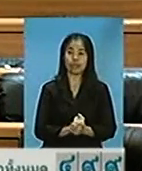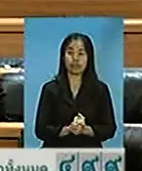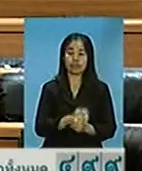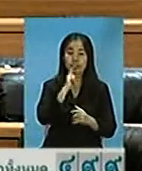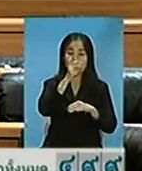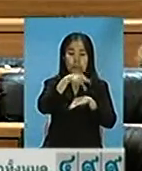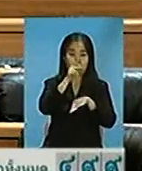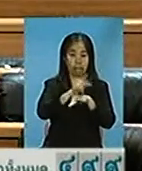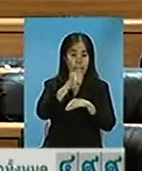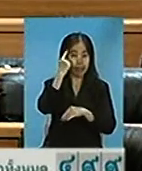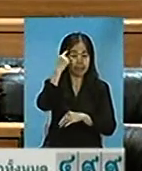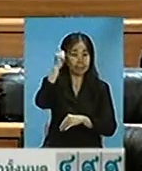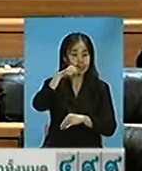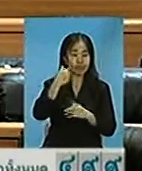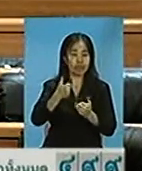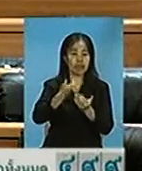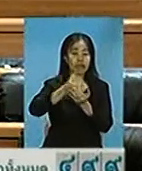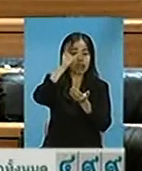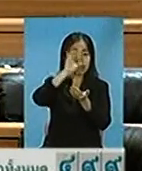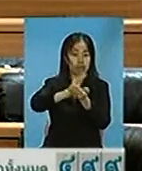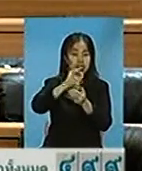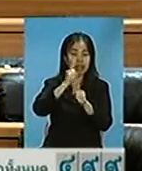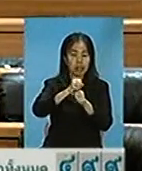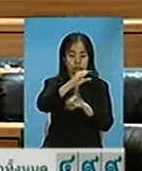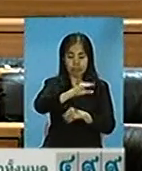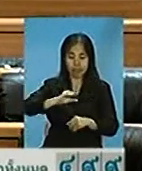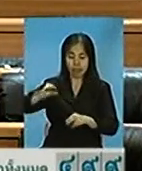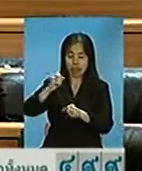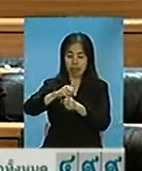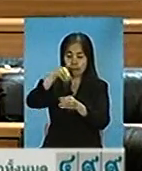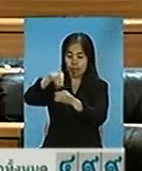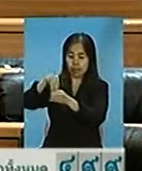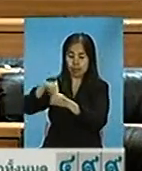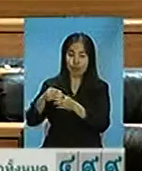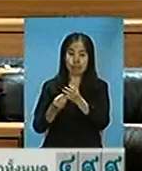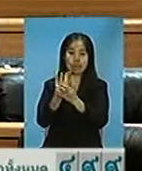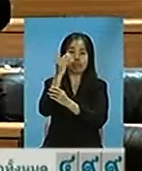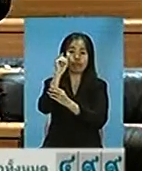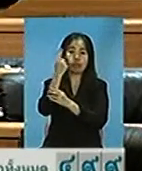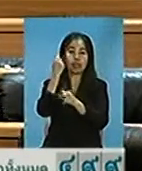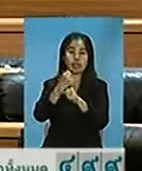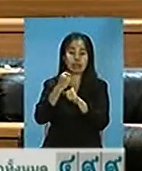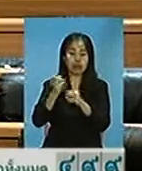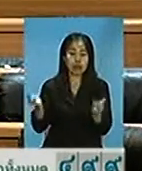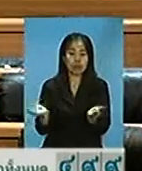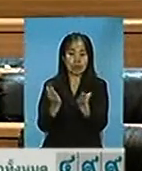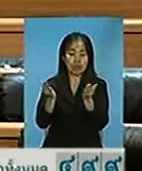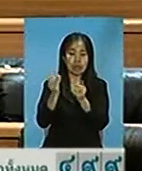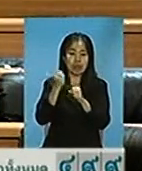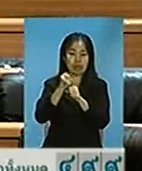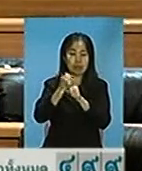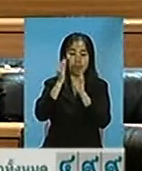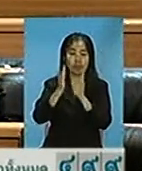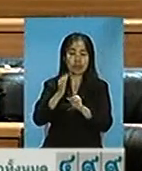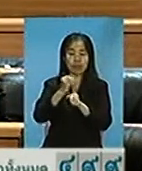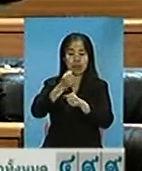ากองทุนนี้วันนี้เอาไปปลูกใหม่ท่านประธานเข้าใจไหมครับคำว่าปลูกใหม่ก็คือไปส่งเสริมให้มีเกษตรกรมี